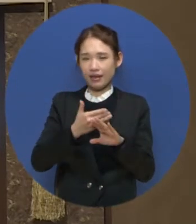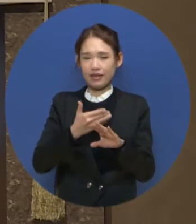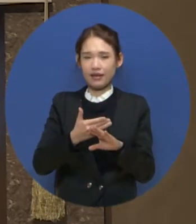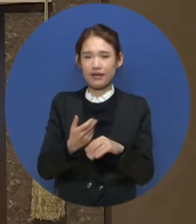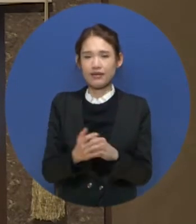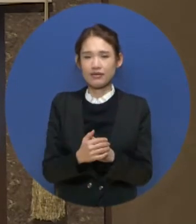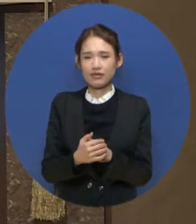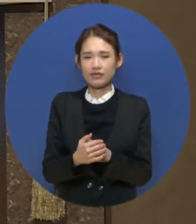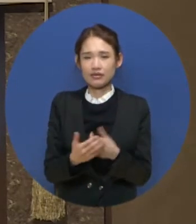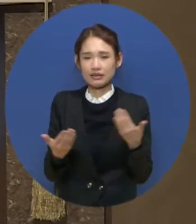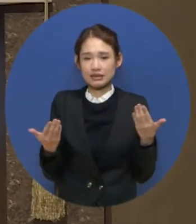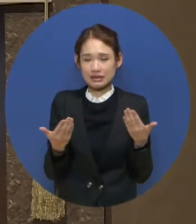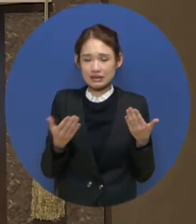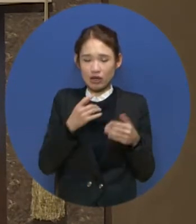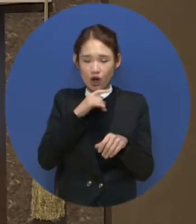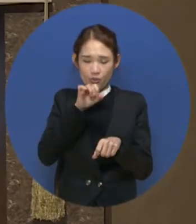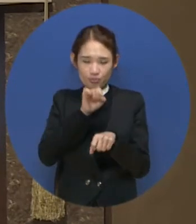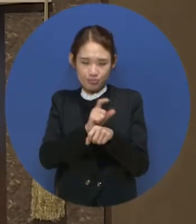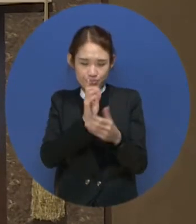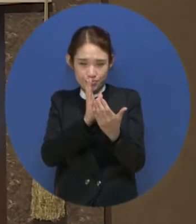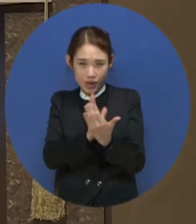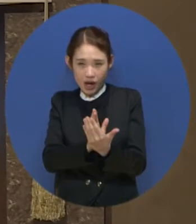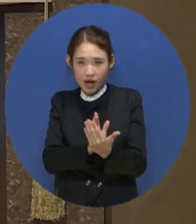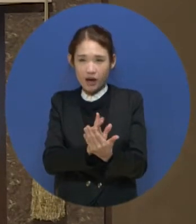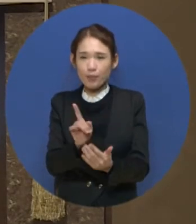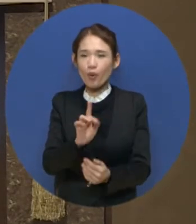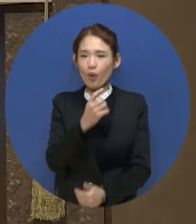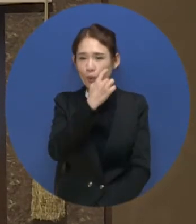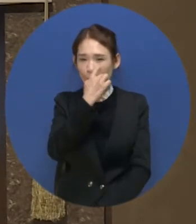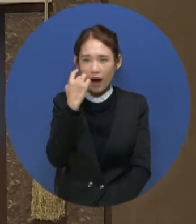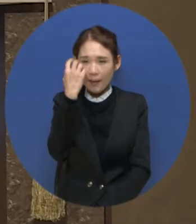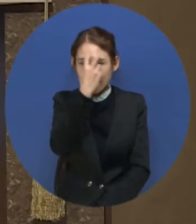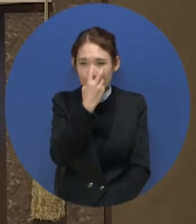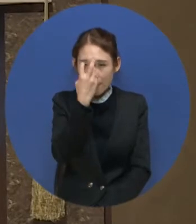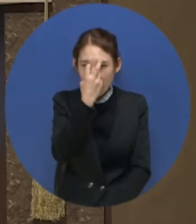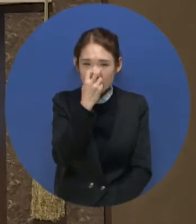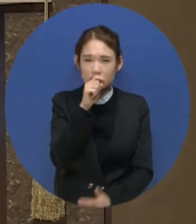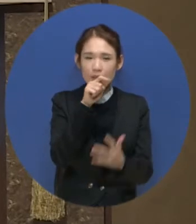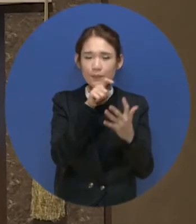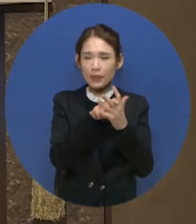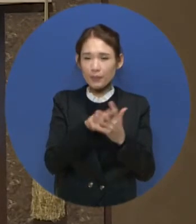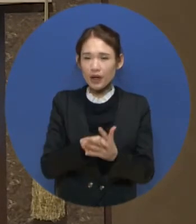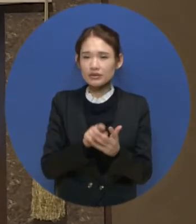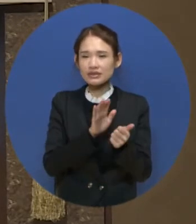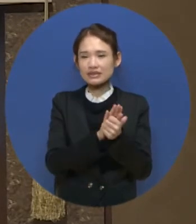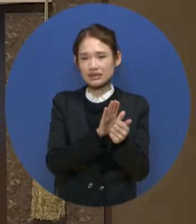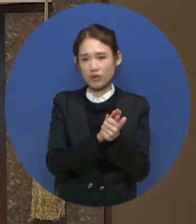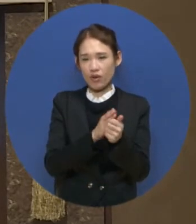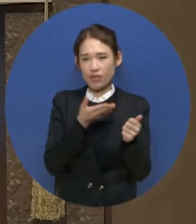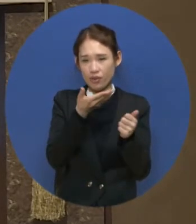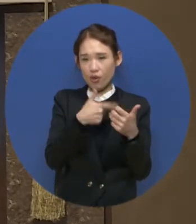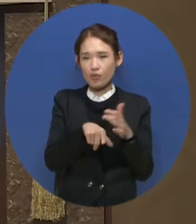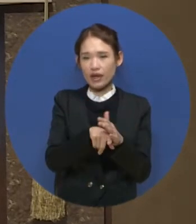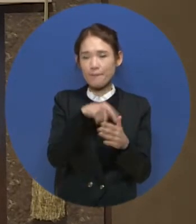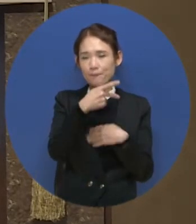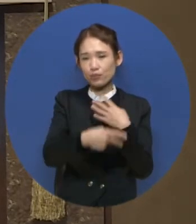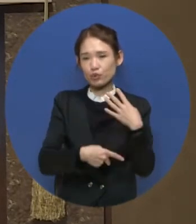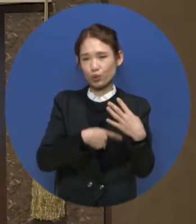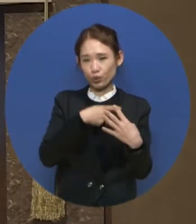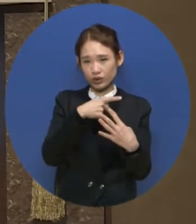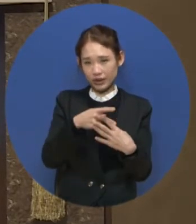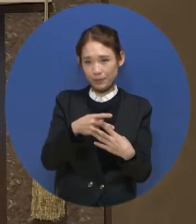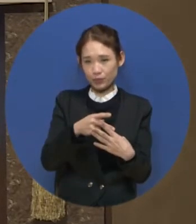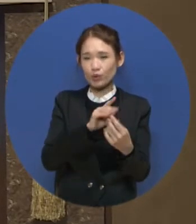그래서 어떤 직업적 적성이 나타나는가를 체크를 해서 그쪽으로 잘 지원할 수 있도록 하는 그런 프로그램도